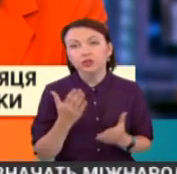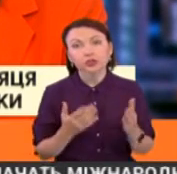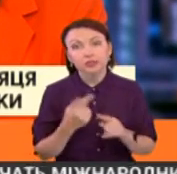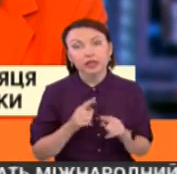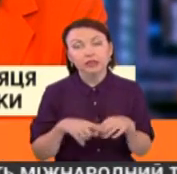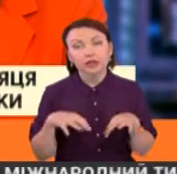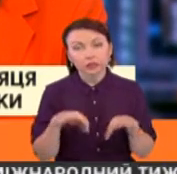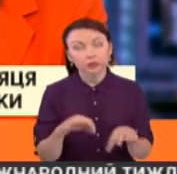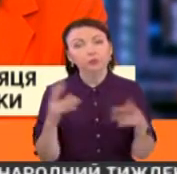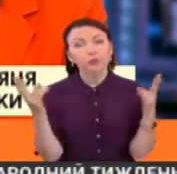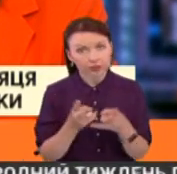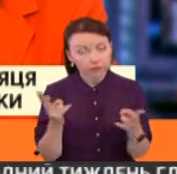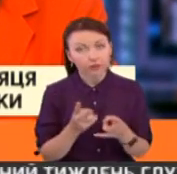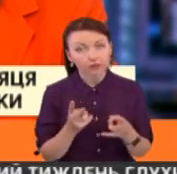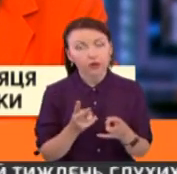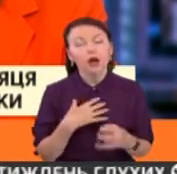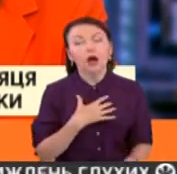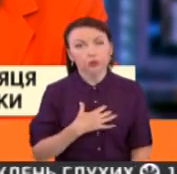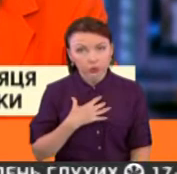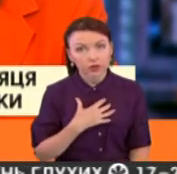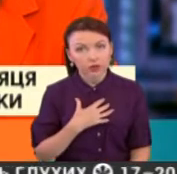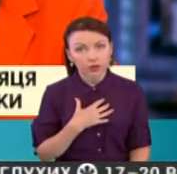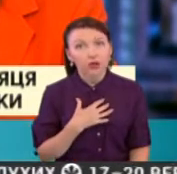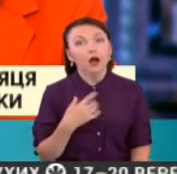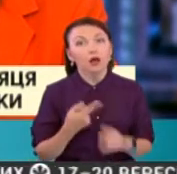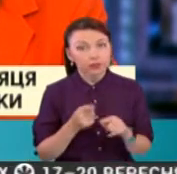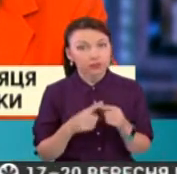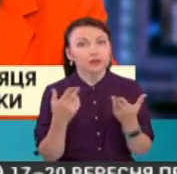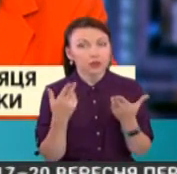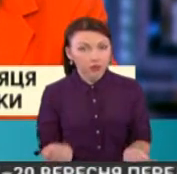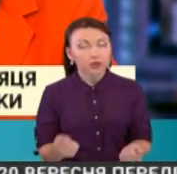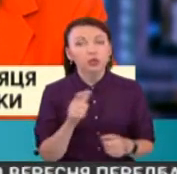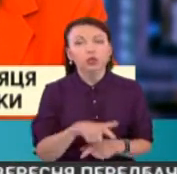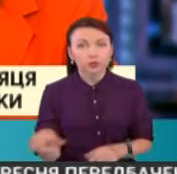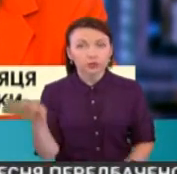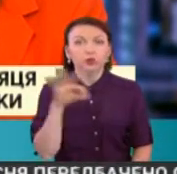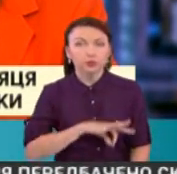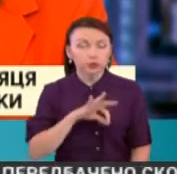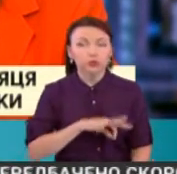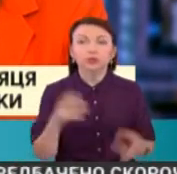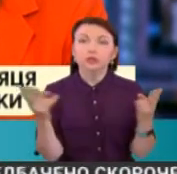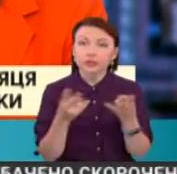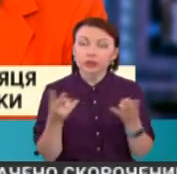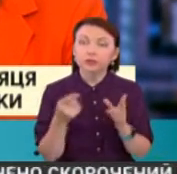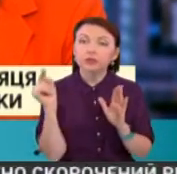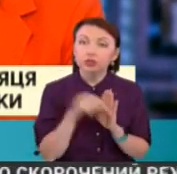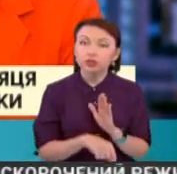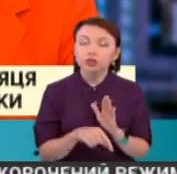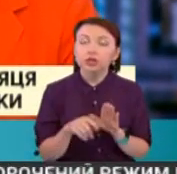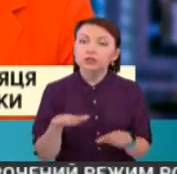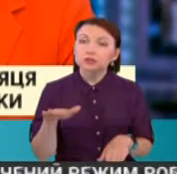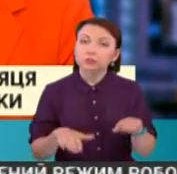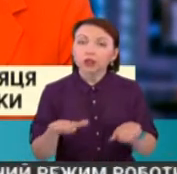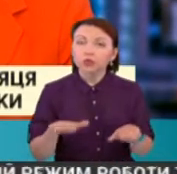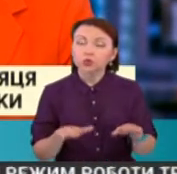транспорту потрібний, актуальний, а очевидно, що це так, що люди користуються, то треба, значить,